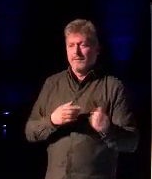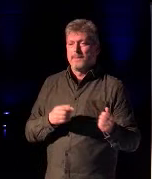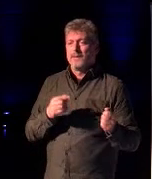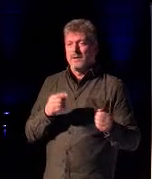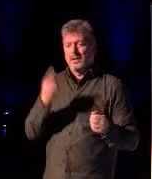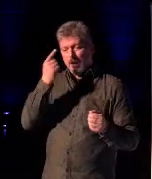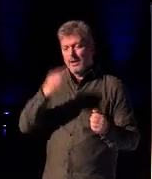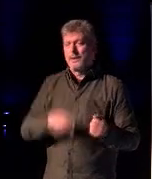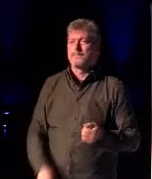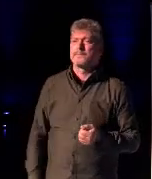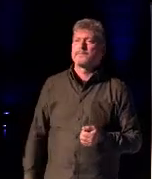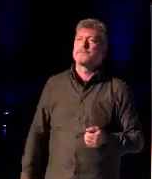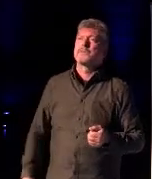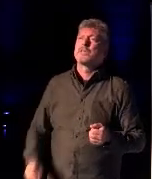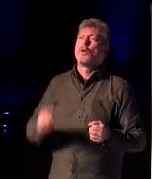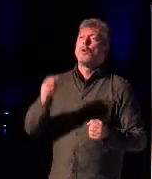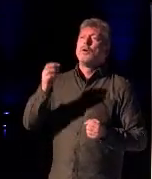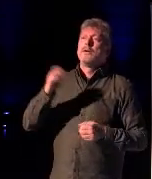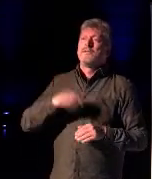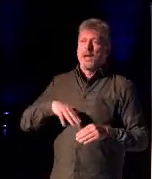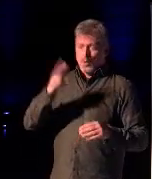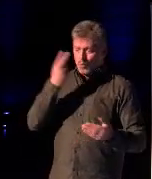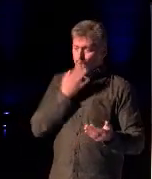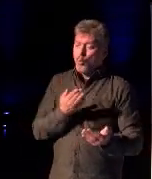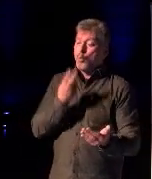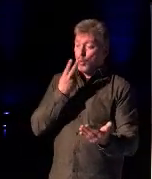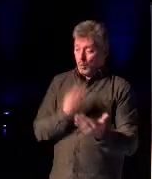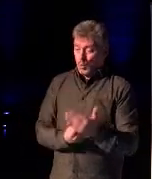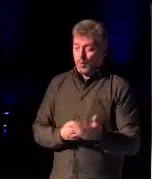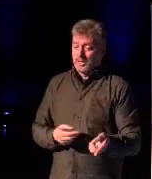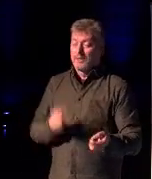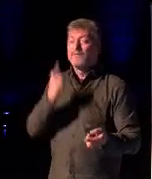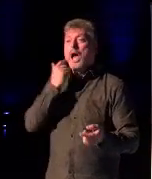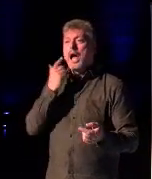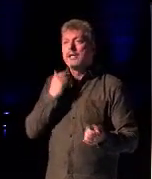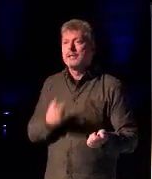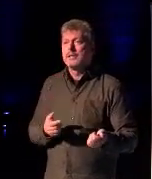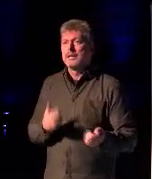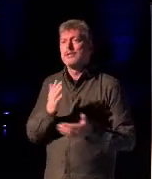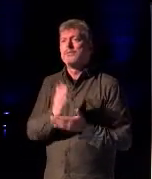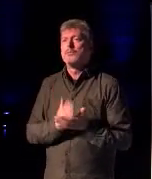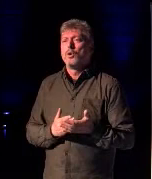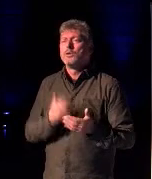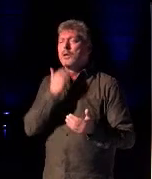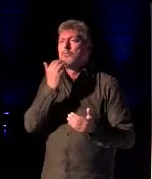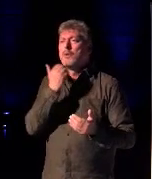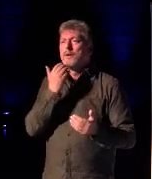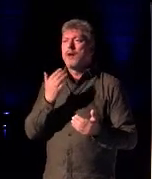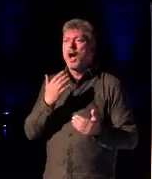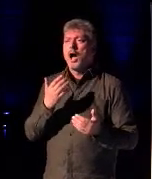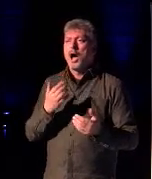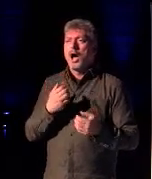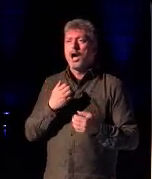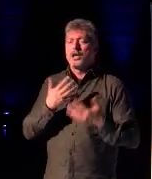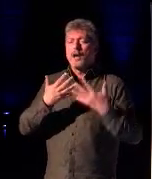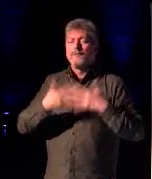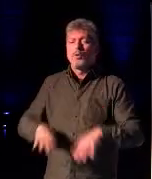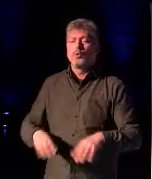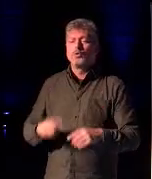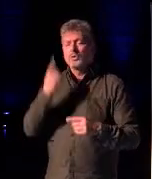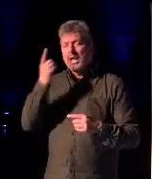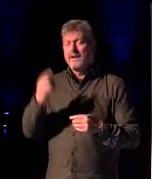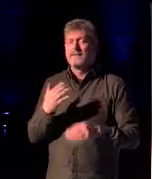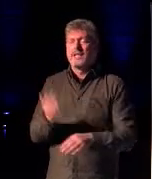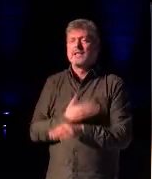Og vi har god dokumentasjon på det, at det viktigste for eldre, det på en måte å bevare funksjonsevnen, og det jo trening,